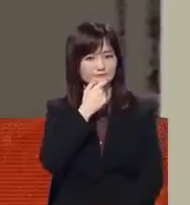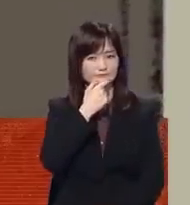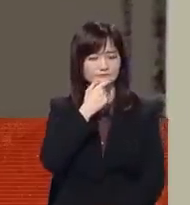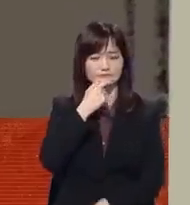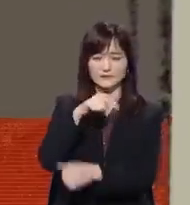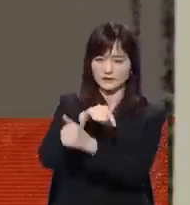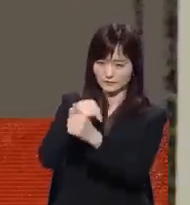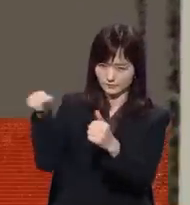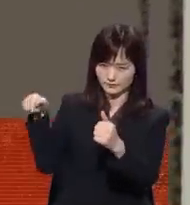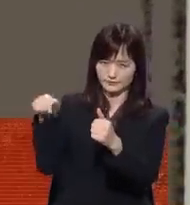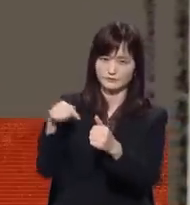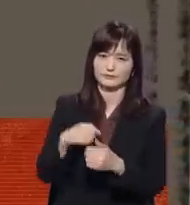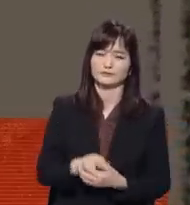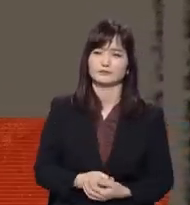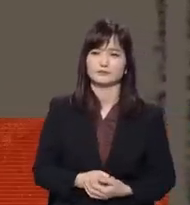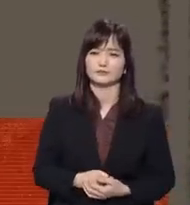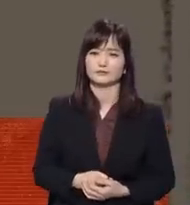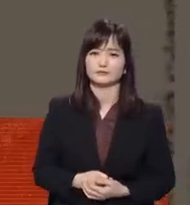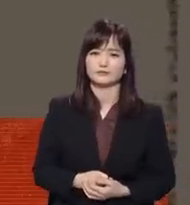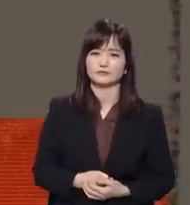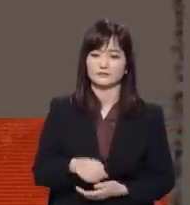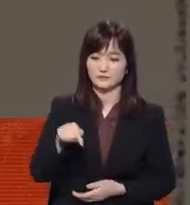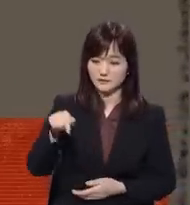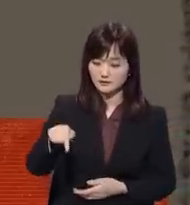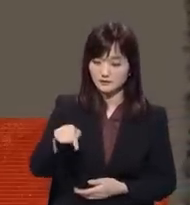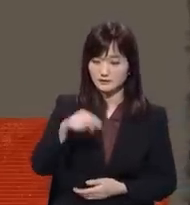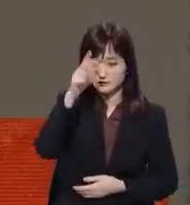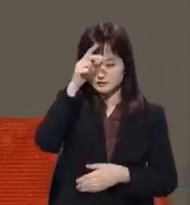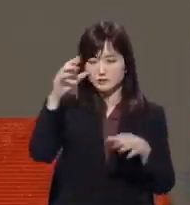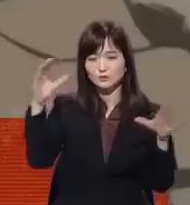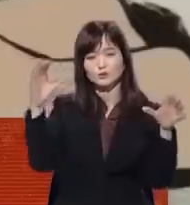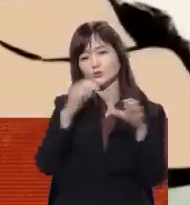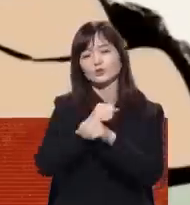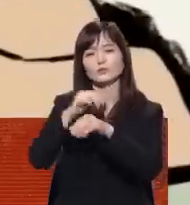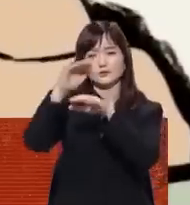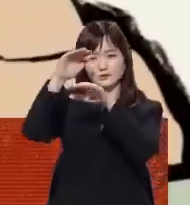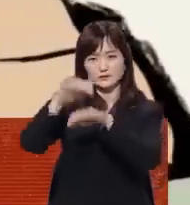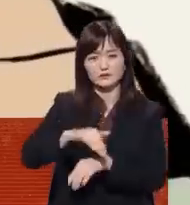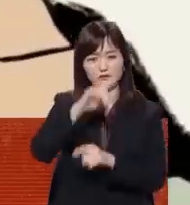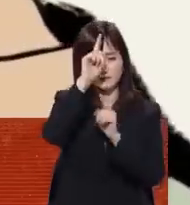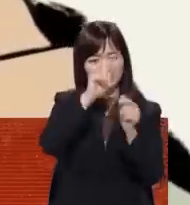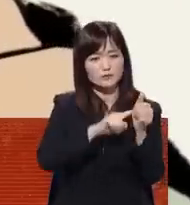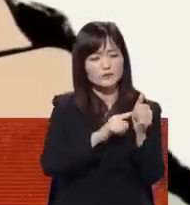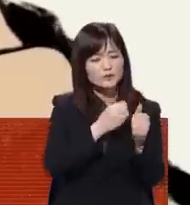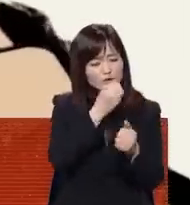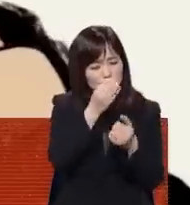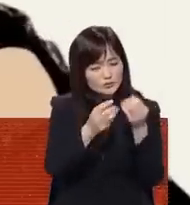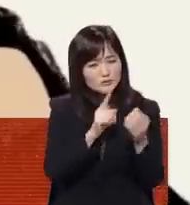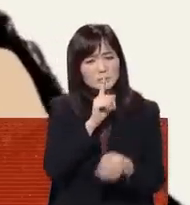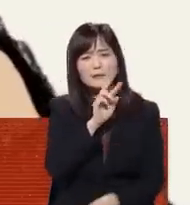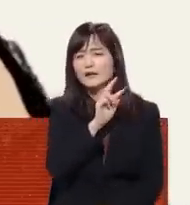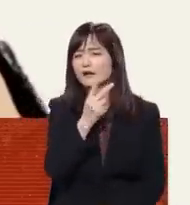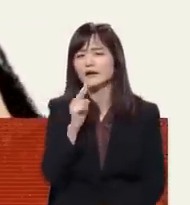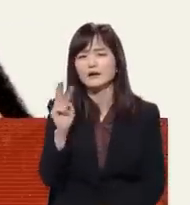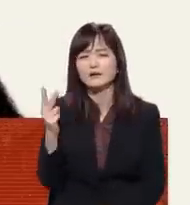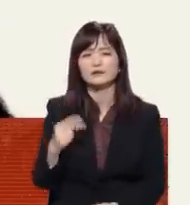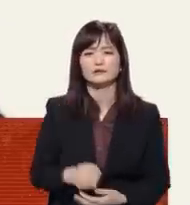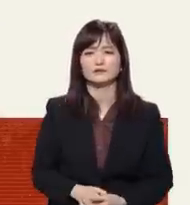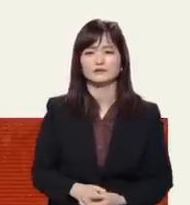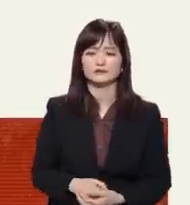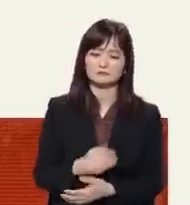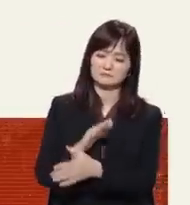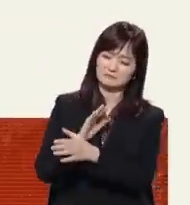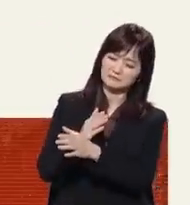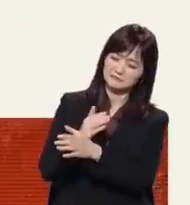것으로 그렇게 확인을 했습니다 하지만이 부분은 경찰이 종합한 내용이고요 사실 이보호의 진술 자체는 굉장히 오락가락 했습니다 뭐